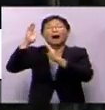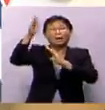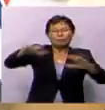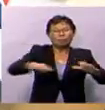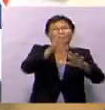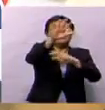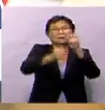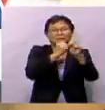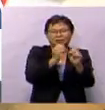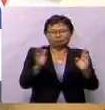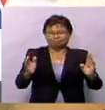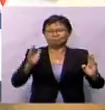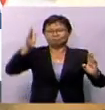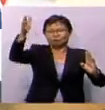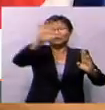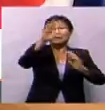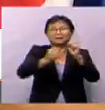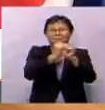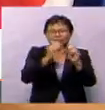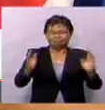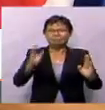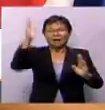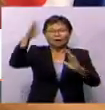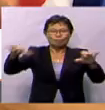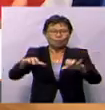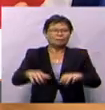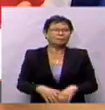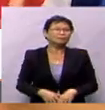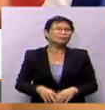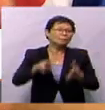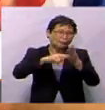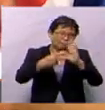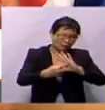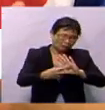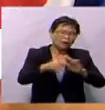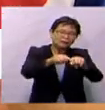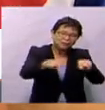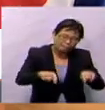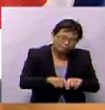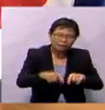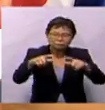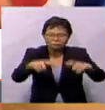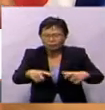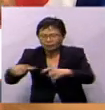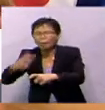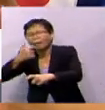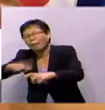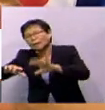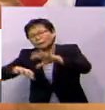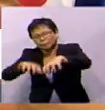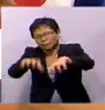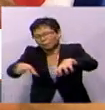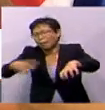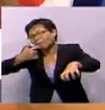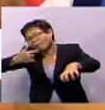tempoh 5 tahun akan datang. Urban Renewal ni maksudnya kawasan-kawasan yang lama seperti apa yang ada di